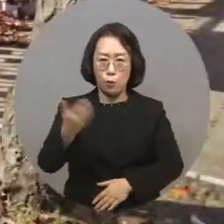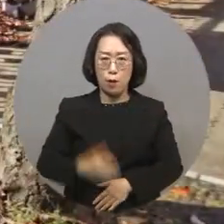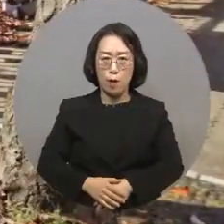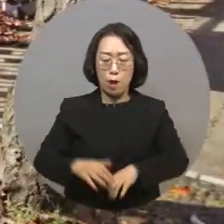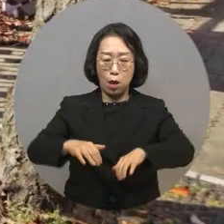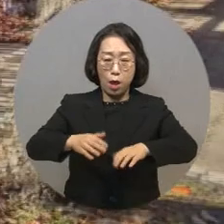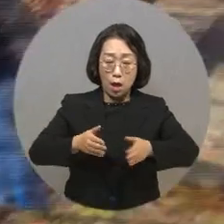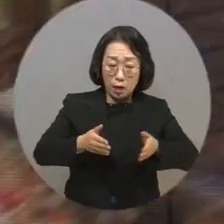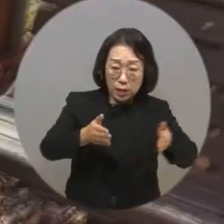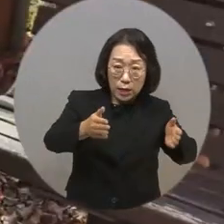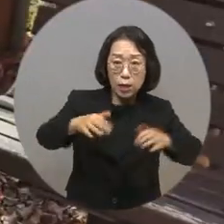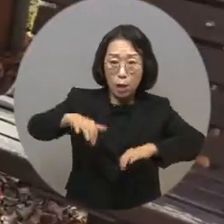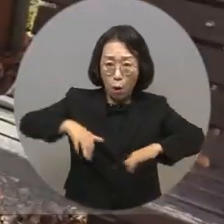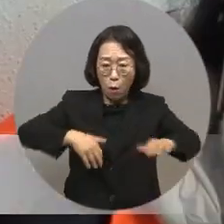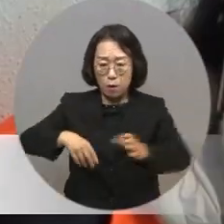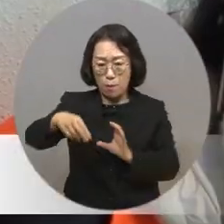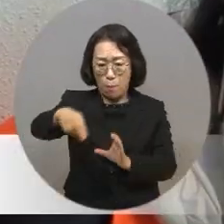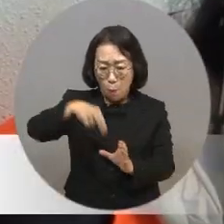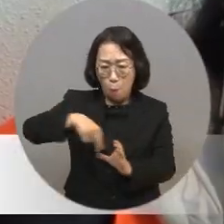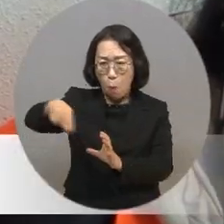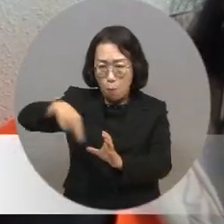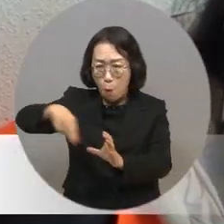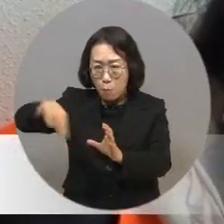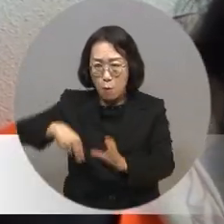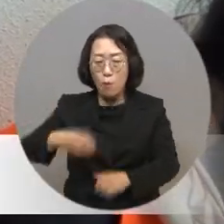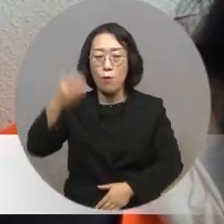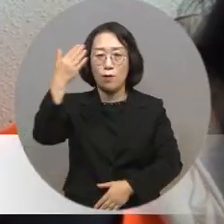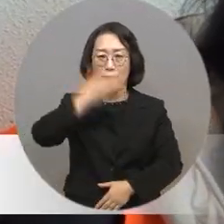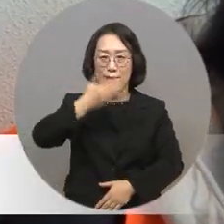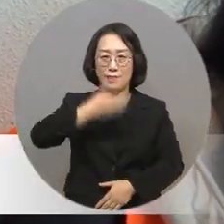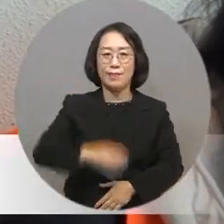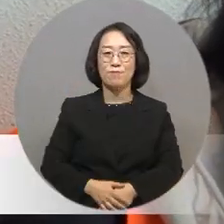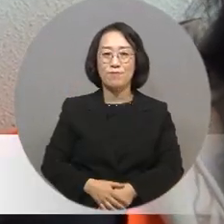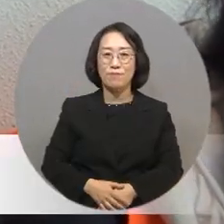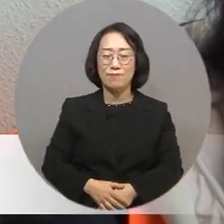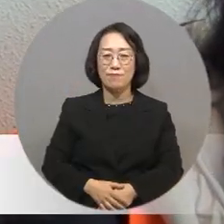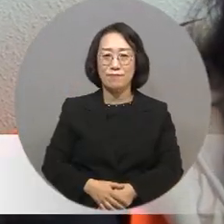거리를 다니며 쓰레기를 줍습니다. 재활용